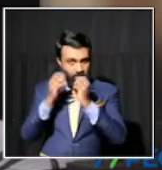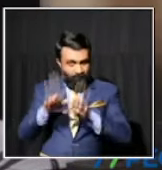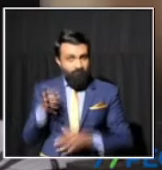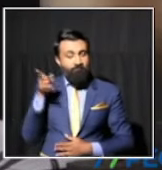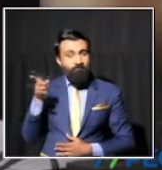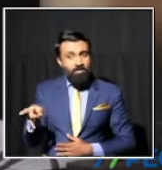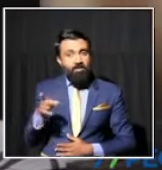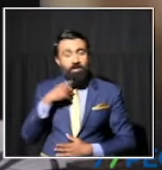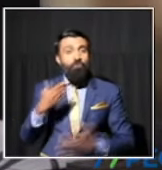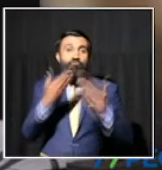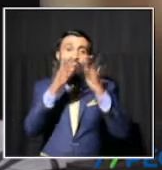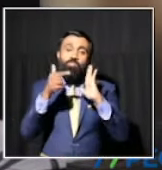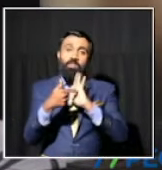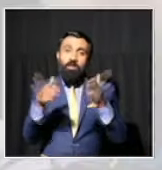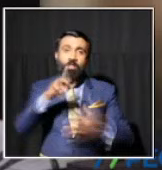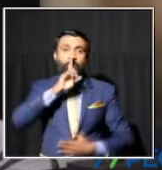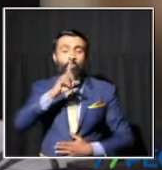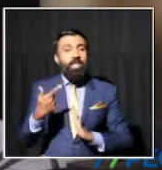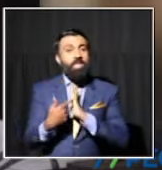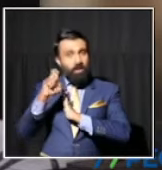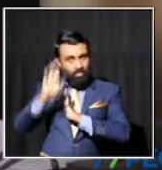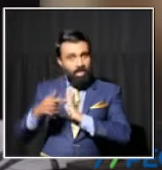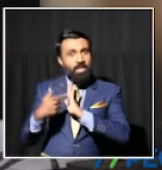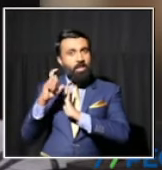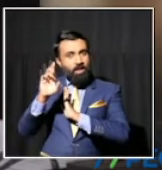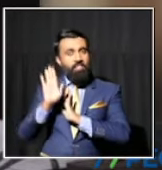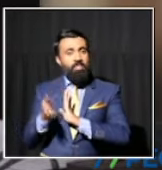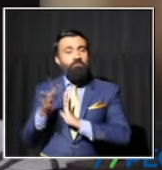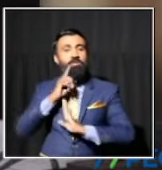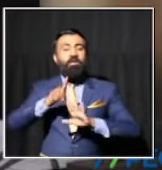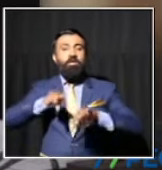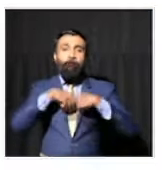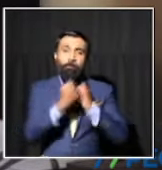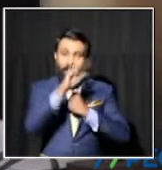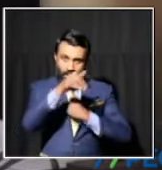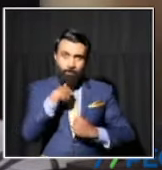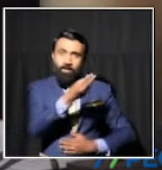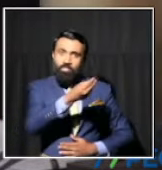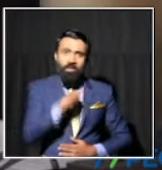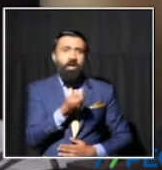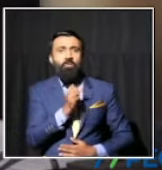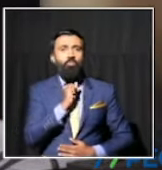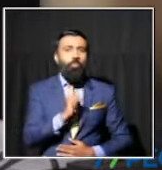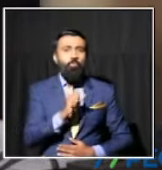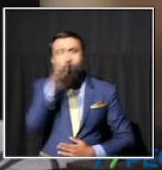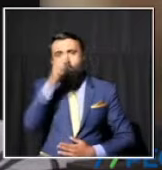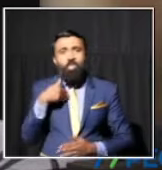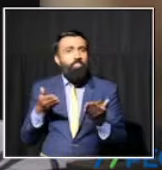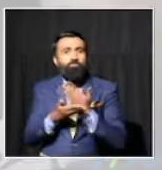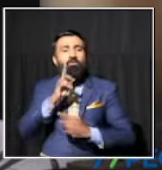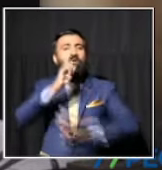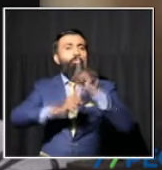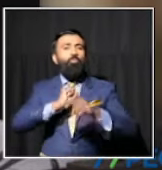විරුද්ධ ටෙන්ඩර් එක කැඳවන්න. ඕගොල්ලන්ගේ තාක්ෂණය තියෙනවද? තාක්ෂණය තියෙන කම්පැනි එන්න. ඕගොල්ලෝ අපිට දෙන්න කීයටද? ඇයි මේව මේෂයට සාකච්ඡා කරන්නේ? ඇයි මේව අතයට